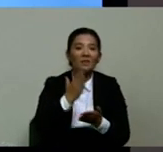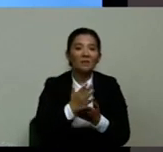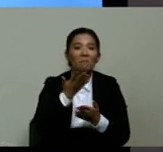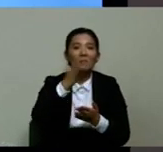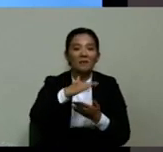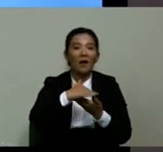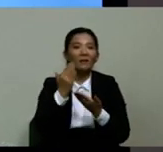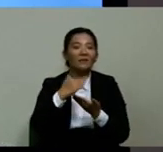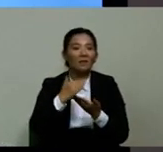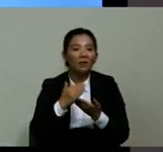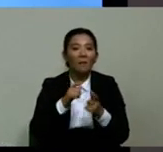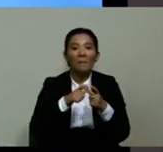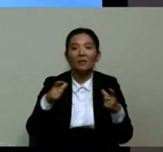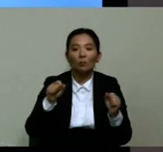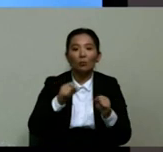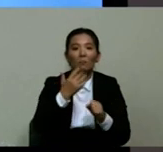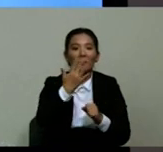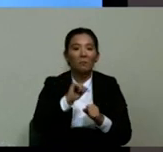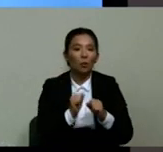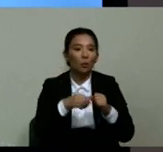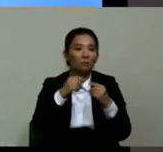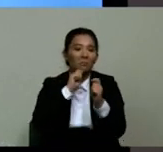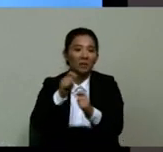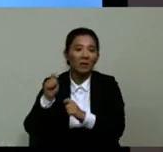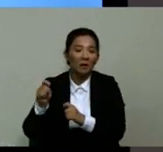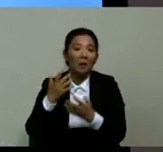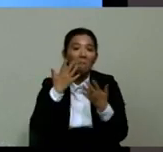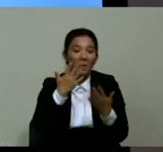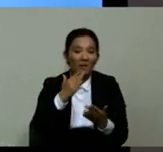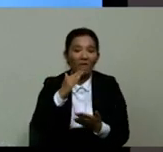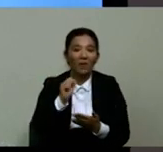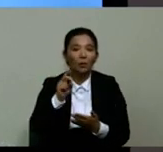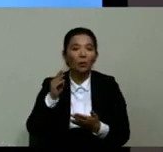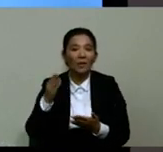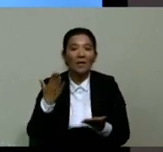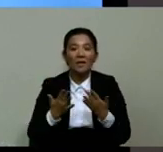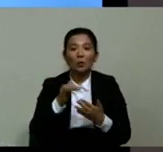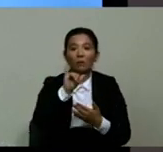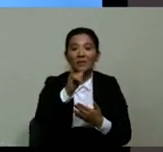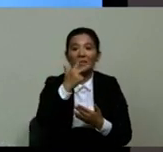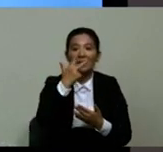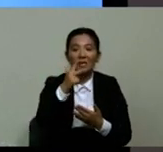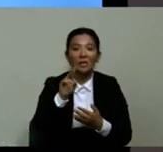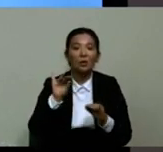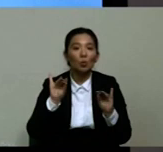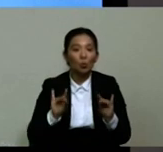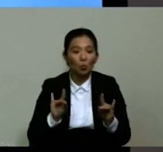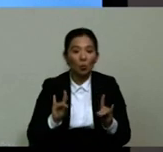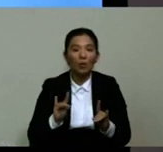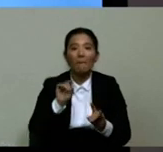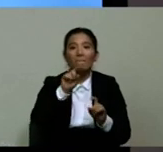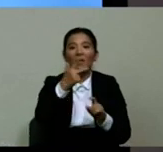Вы можете подарить 5 подругам. 5 факториал. Есть 3 стула, вы хотите посадить туда 3